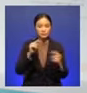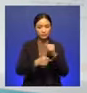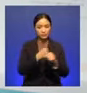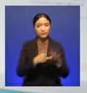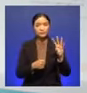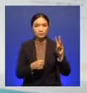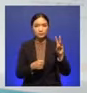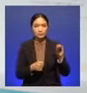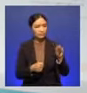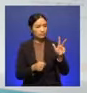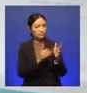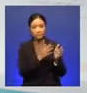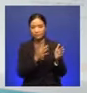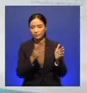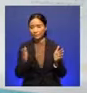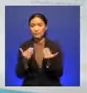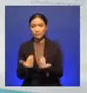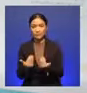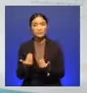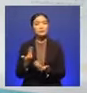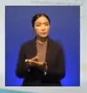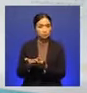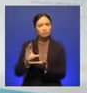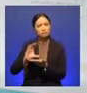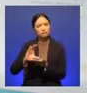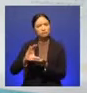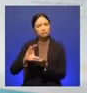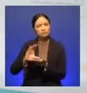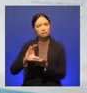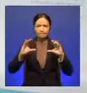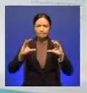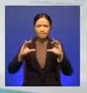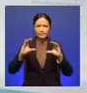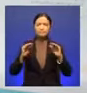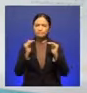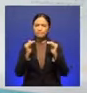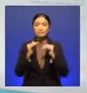านี้จริงๆแล้วก็จะใช้งบประมาณที่ใกล้เคียงกันนะครับกับงบประมาณ